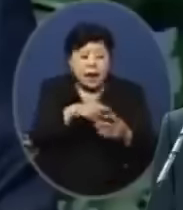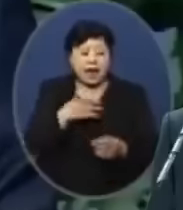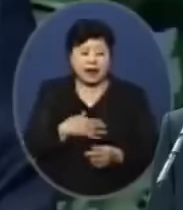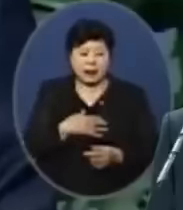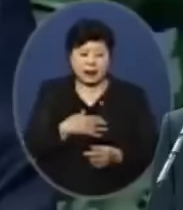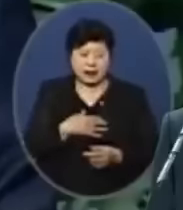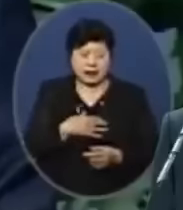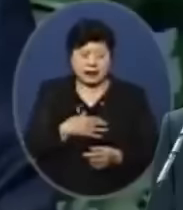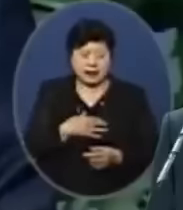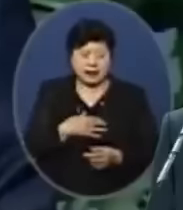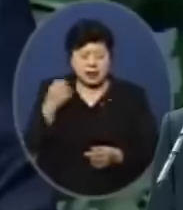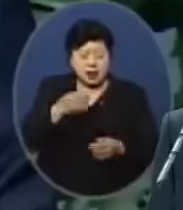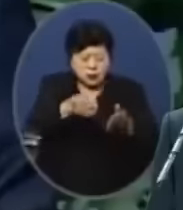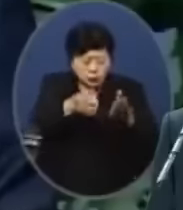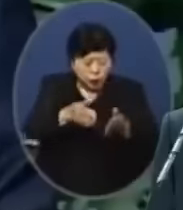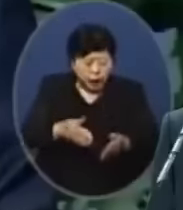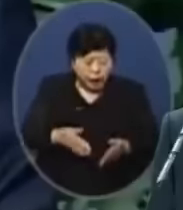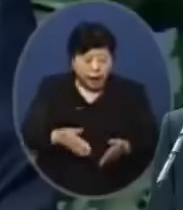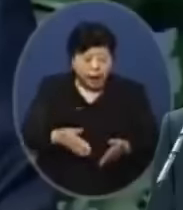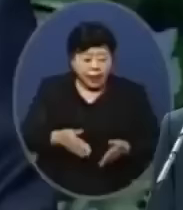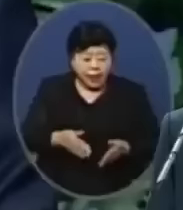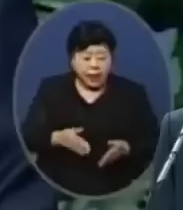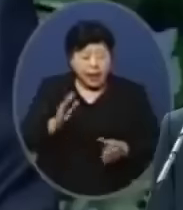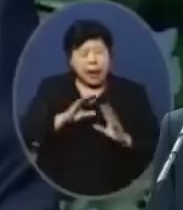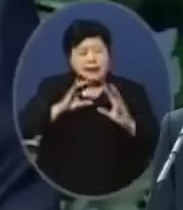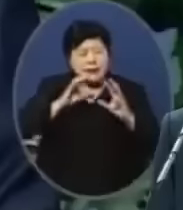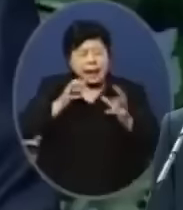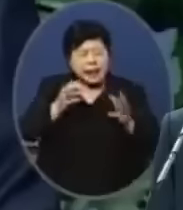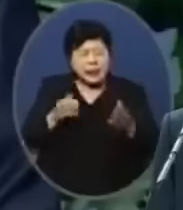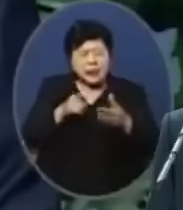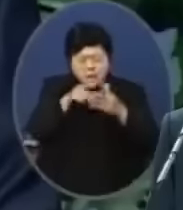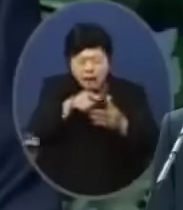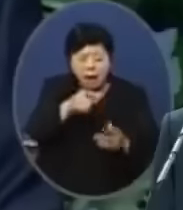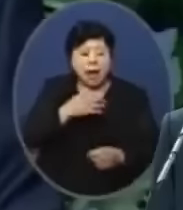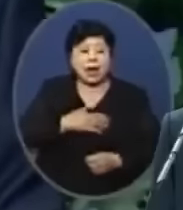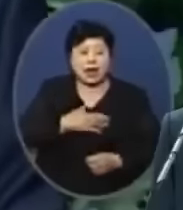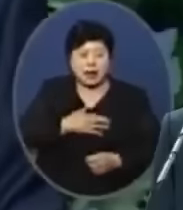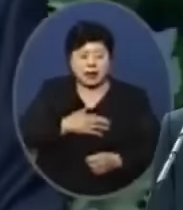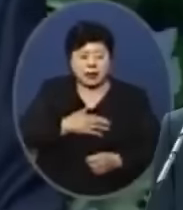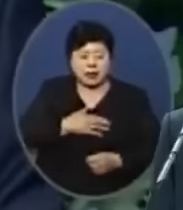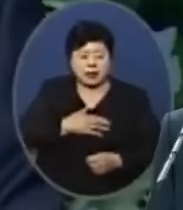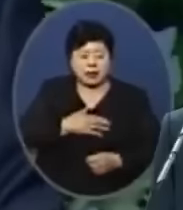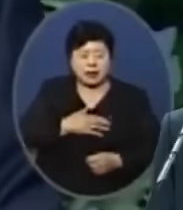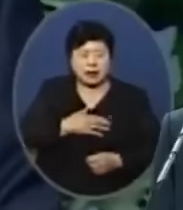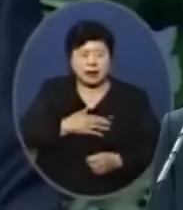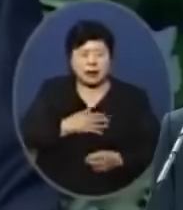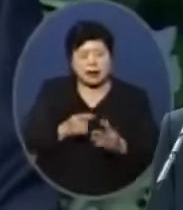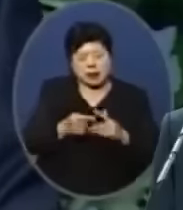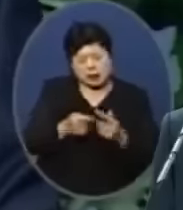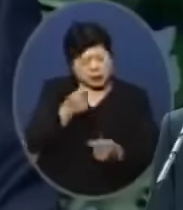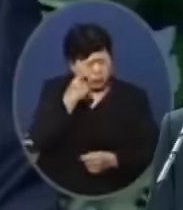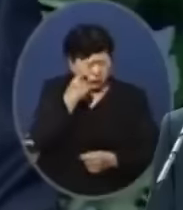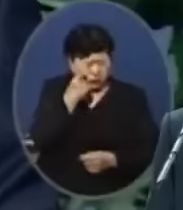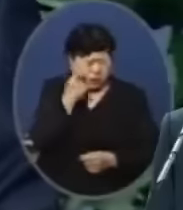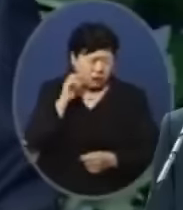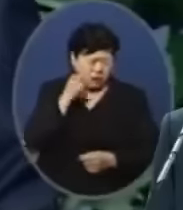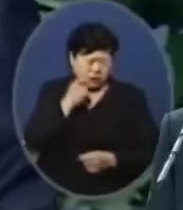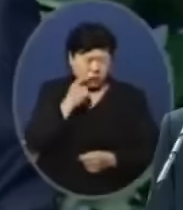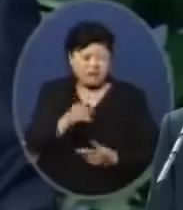돌아오면 영을 통해서 하늘나라 일을 알 수가 있다. 아이고 우리는 무슨 말인지